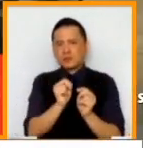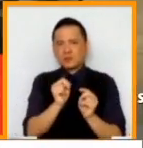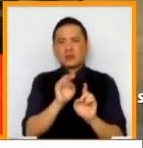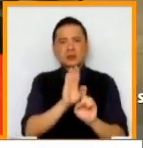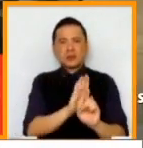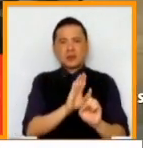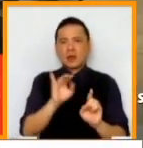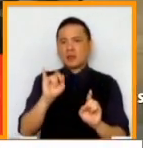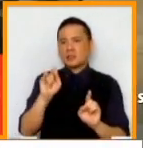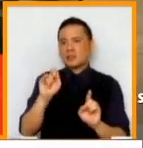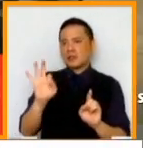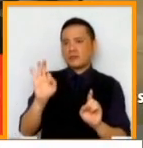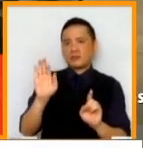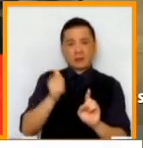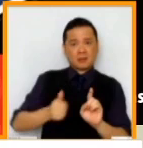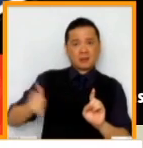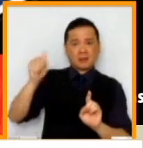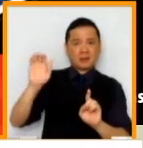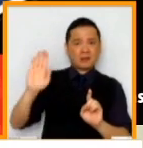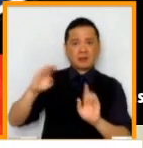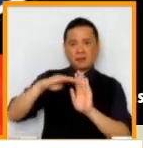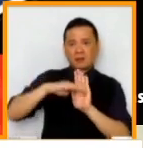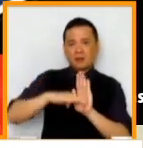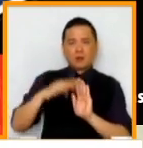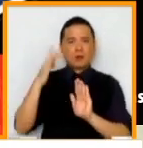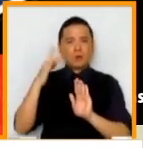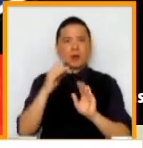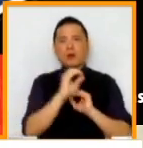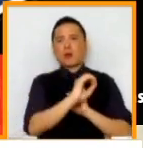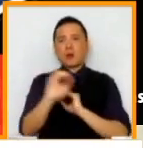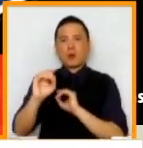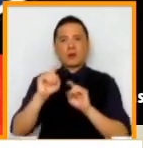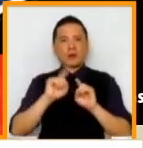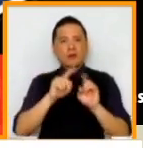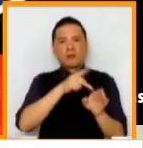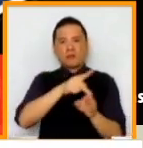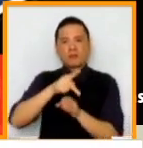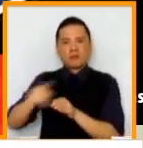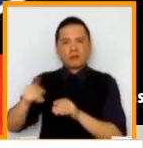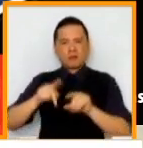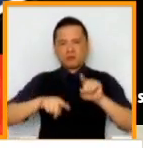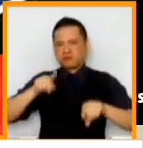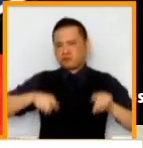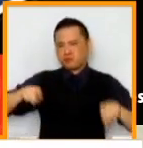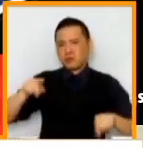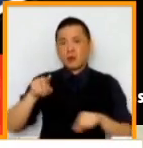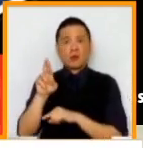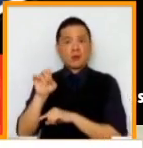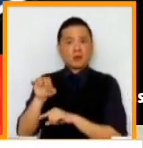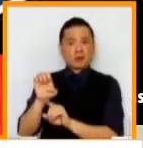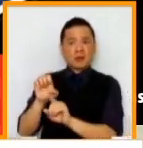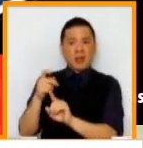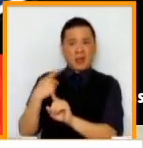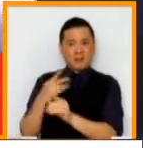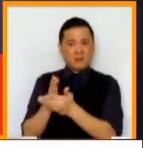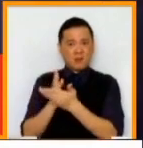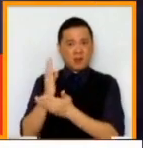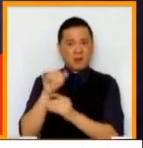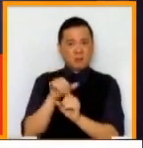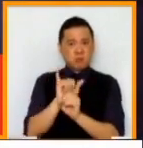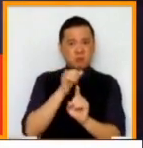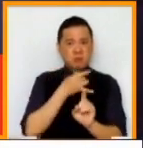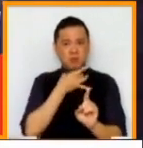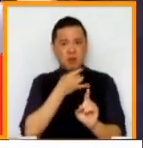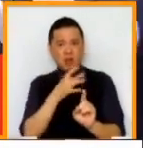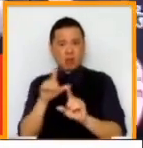magkaiba ang pananaw ng iba't ibang sektor. Gayunman, wala pa rin daw karapatan si Roque na anyay mambuli at mambastos.